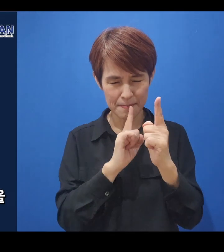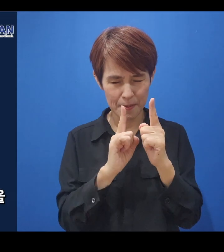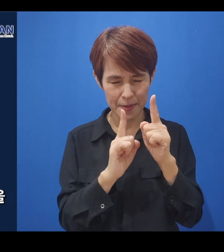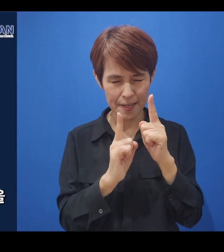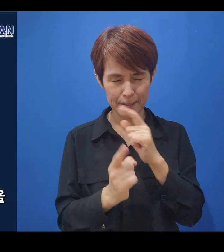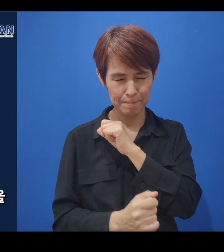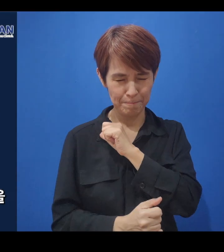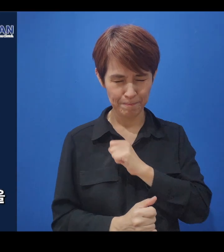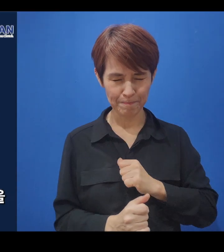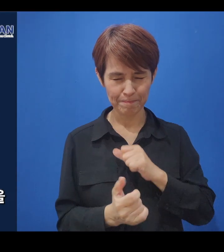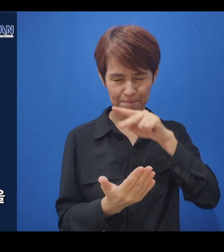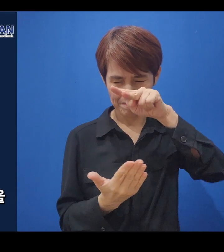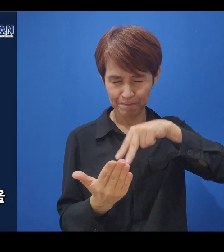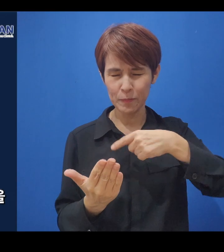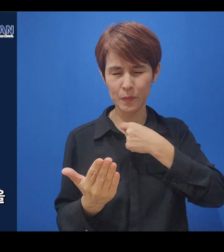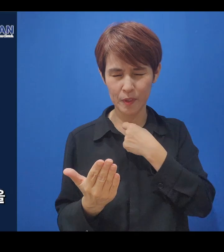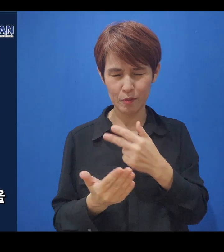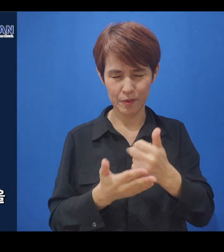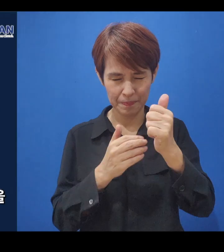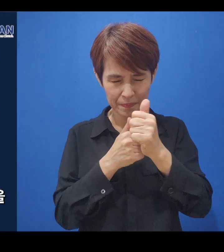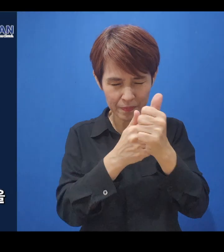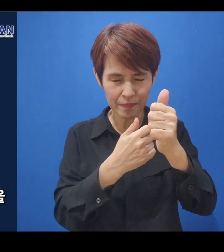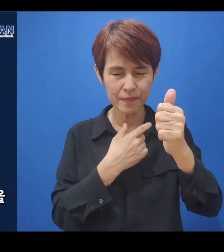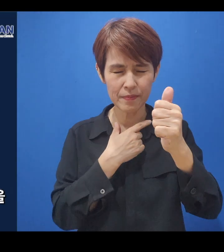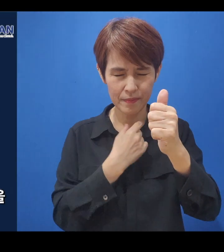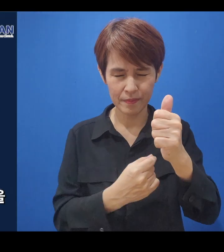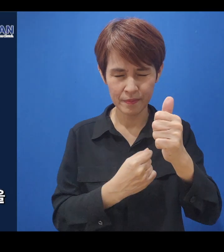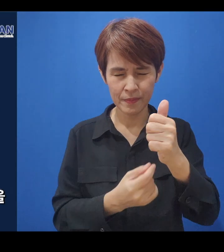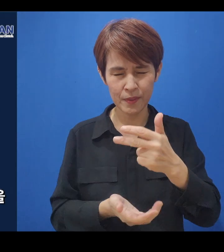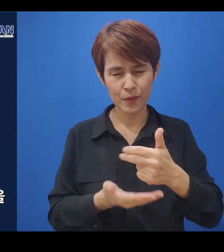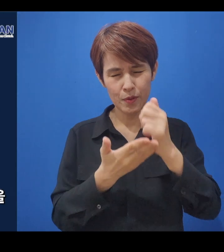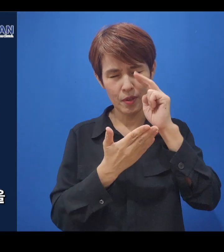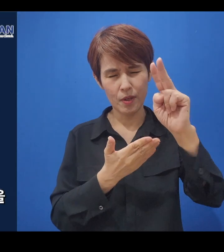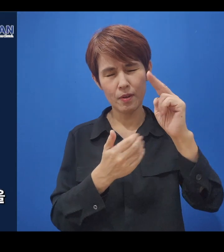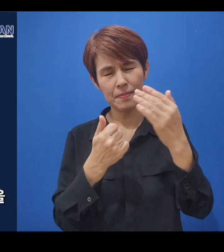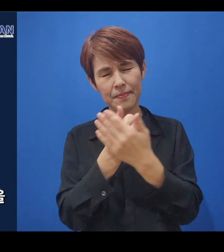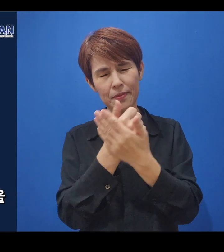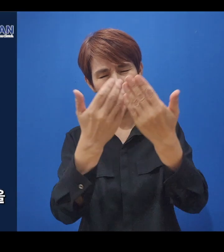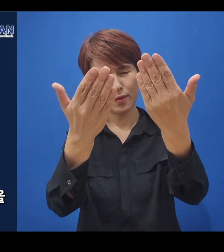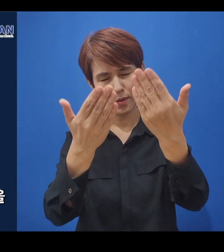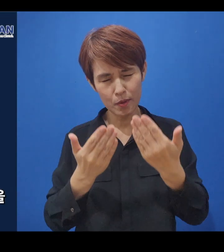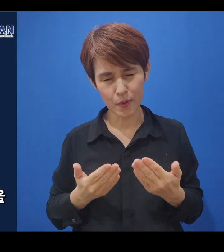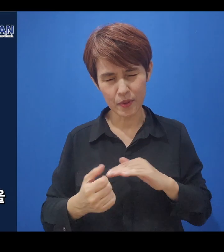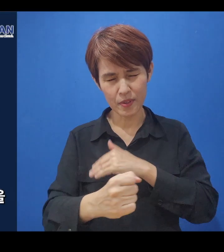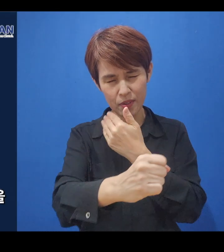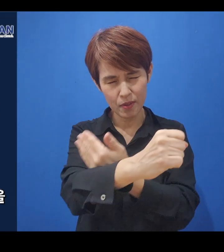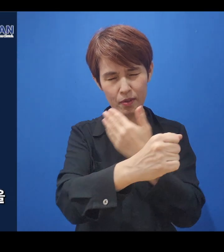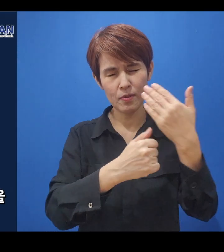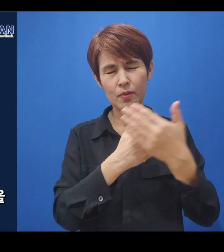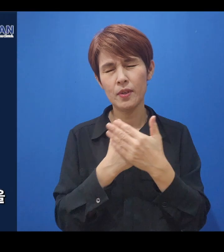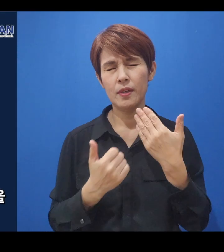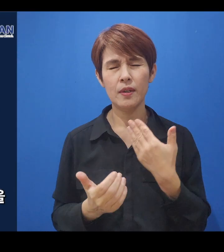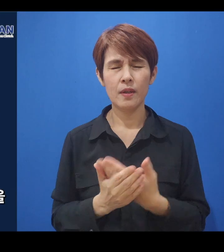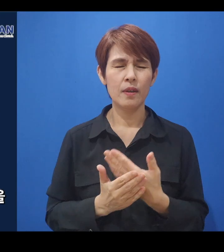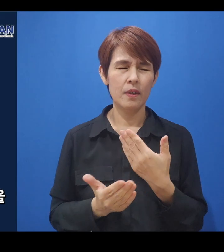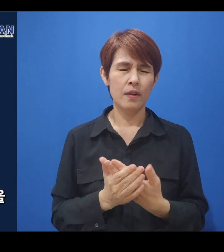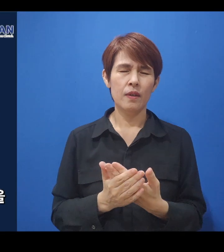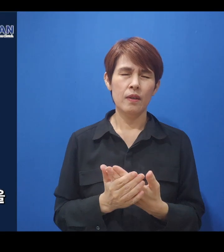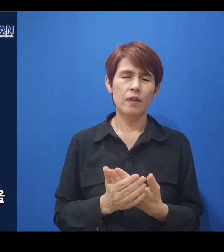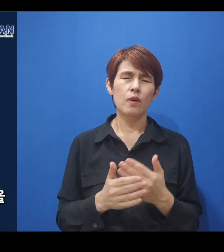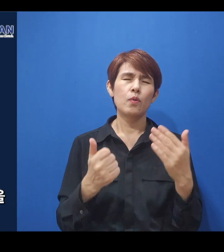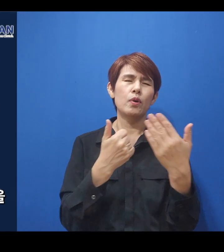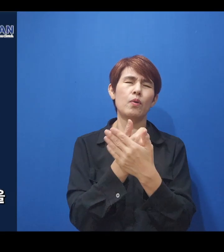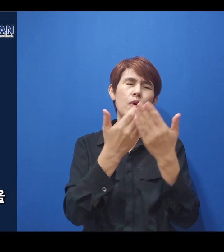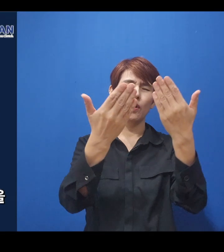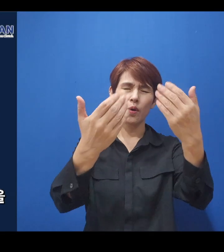있기를 원합니다. 주님을 따르기를 원합니다. 주여 우리를 만지시고 능력으로 함께해 주시옵소서.